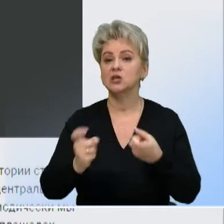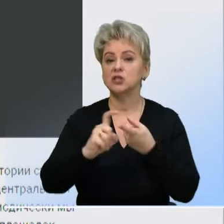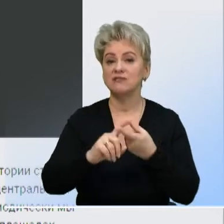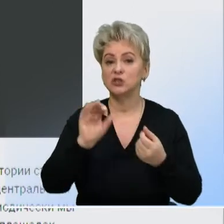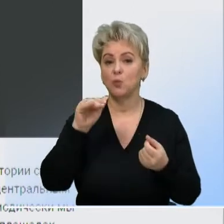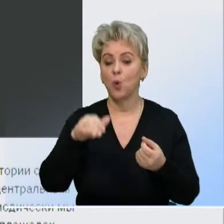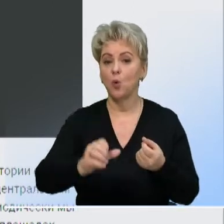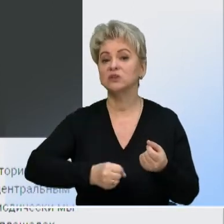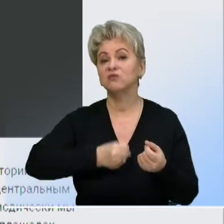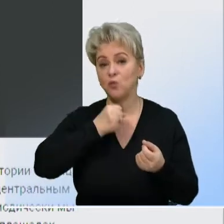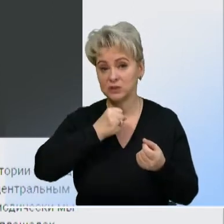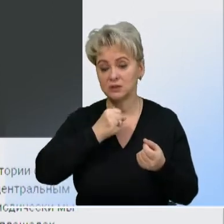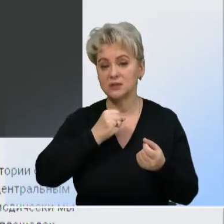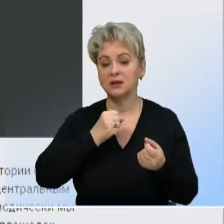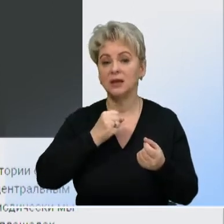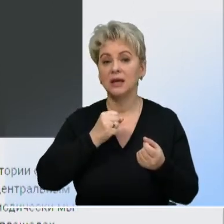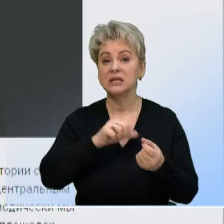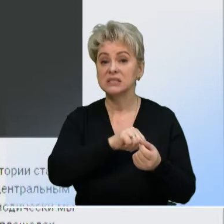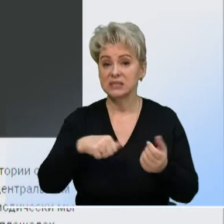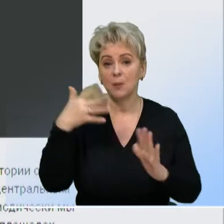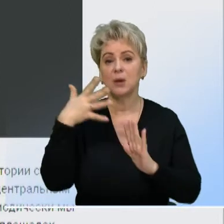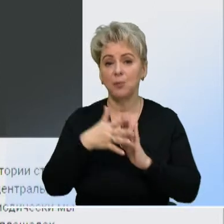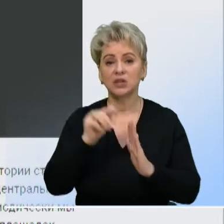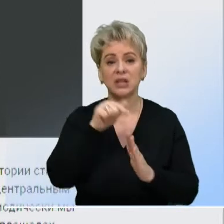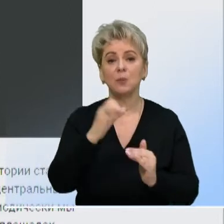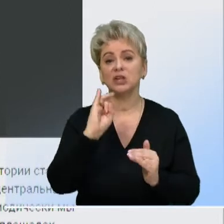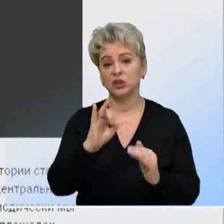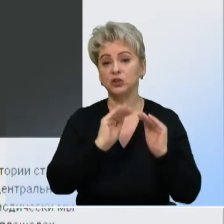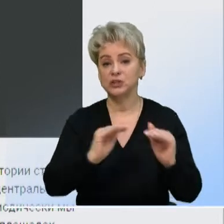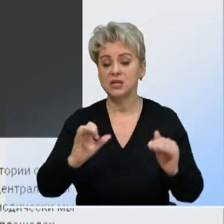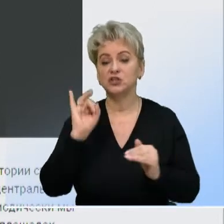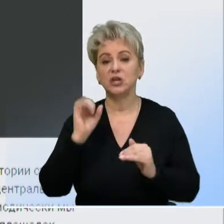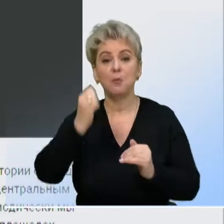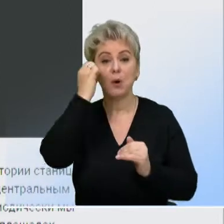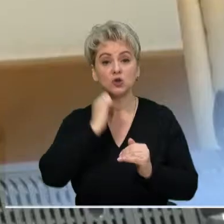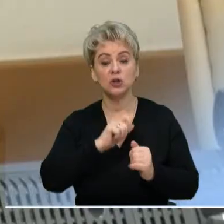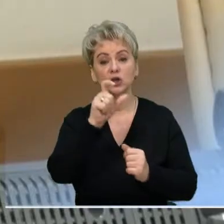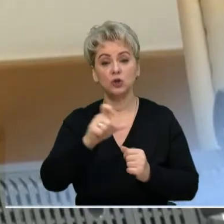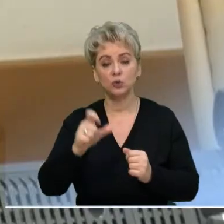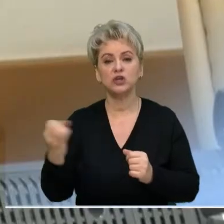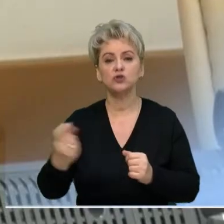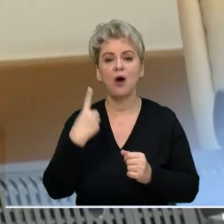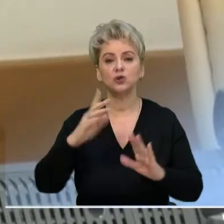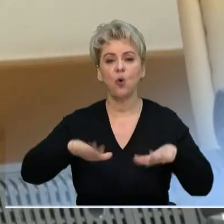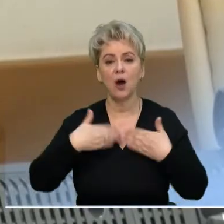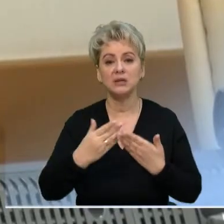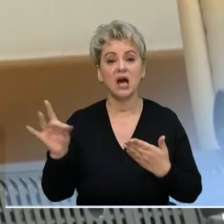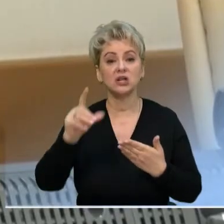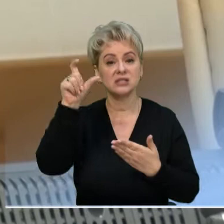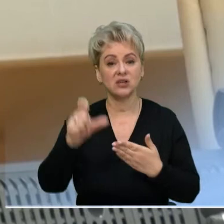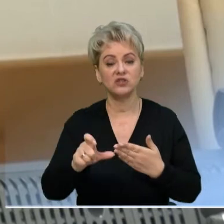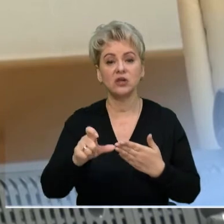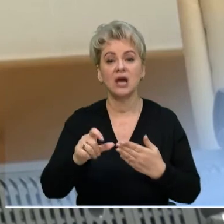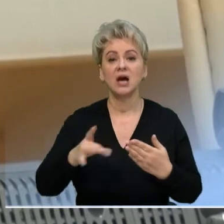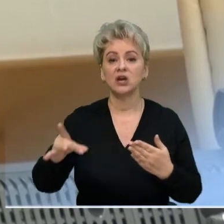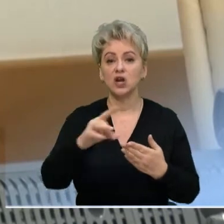от возрастных категорий. Сами понимаете, там и дети, и пожилые люди. Еще одно обращение от ростовчан,